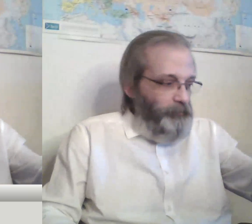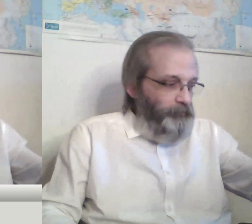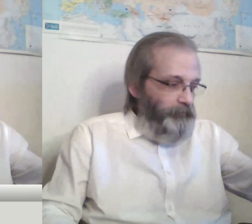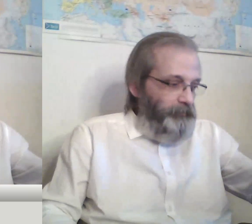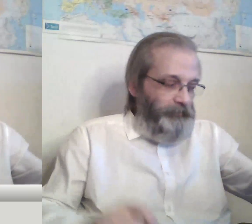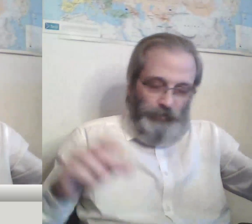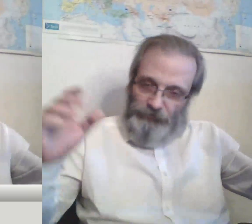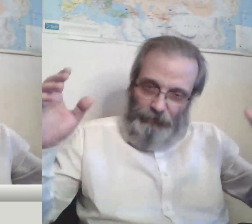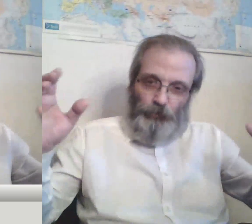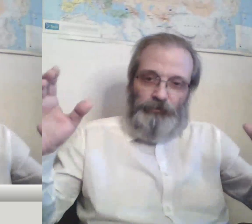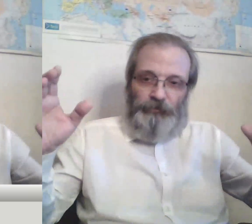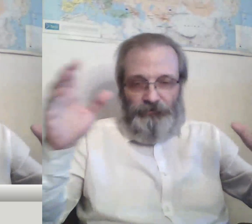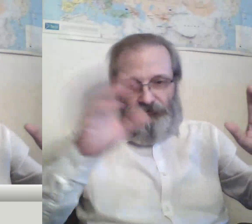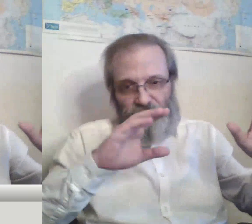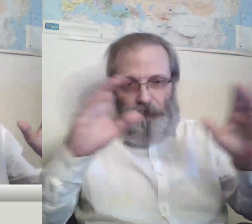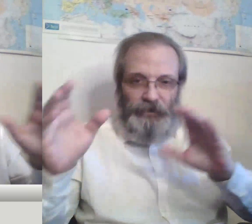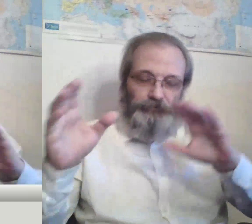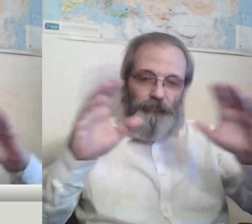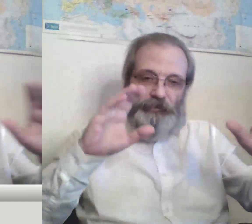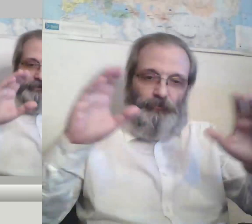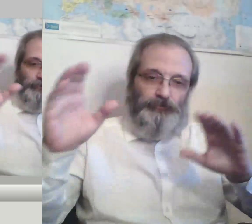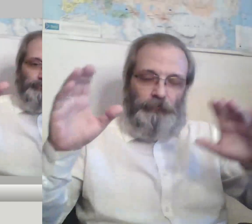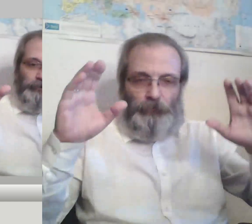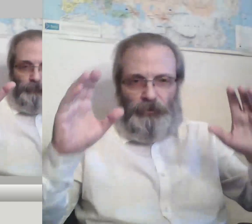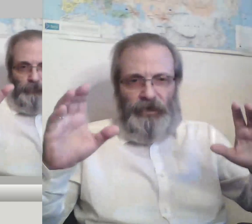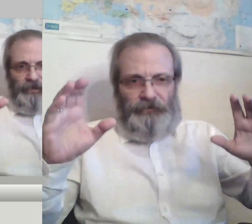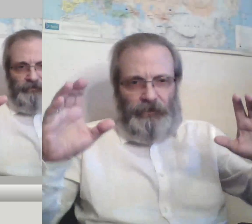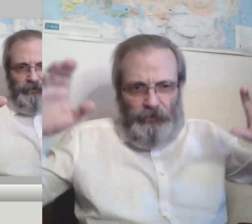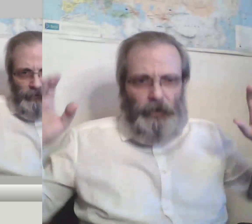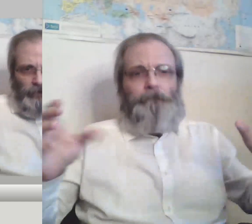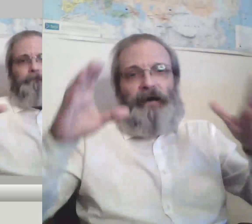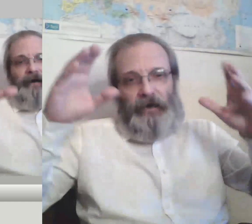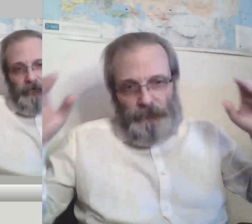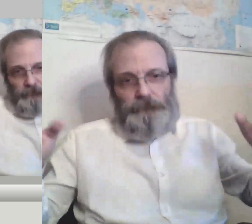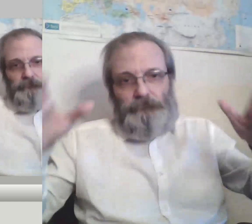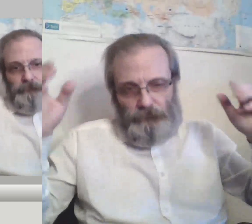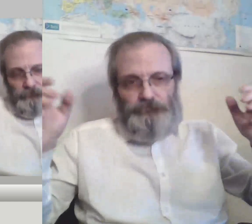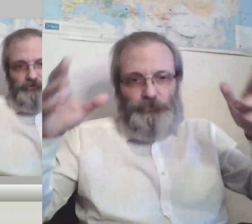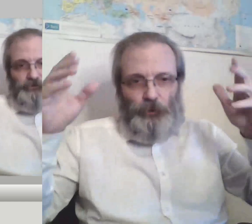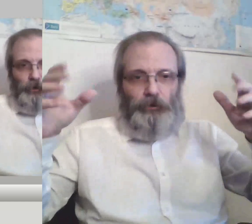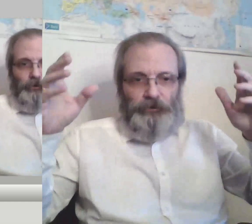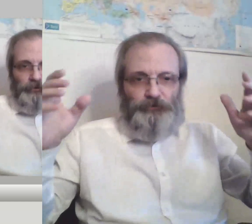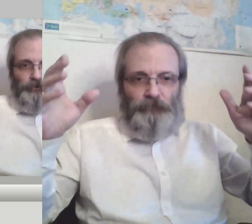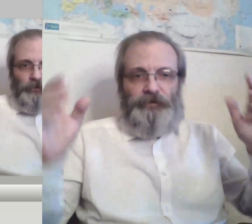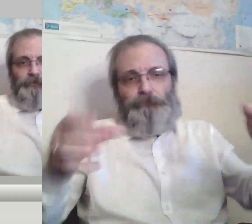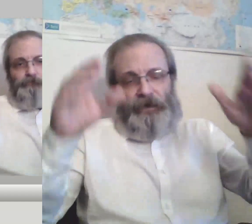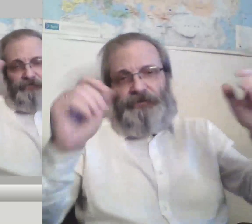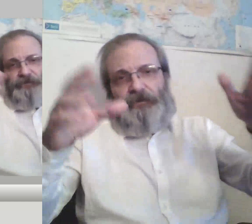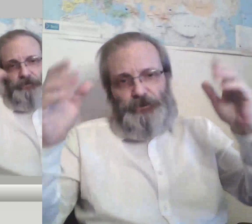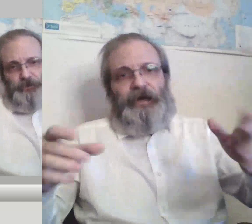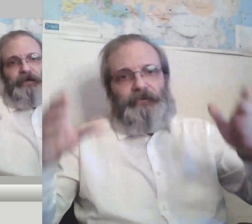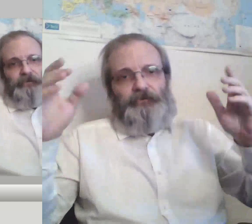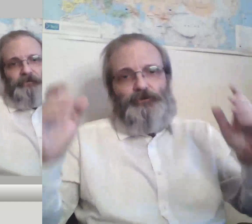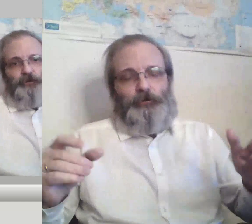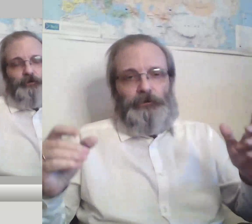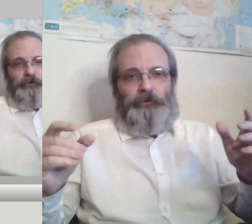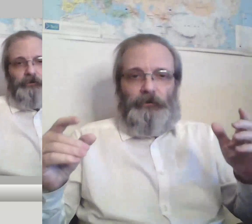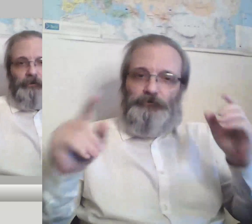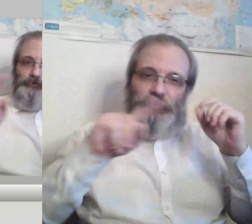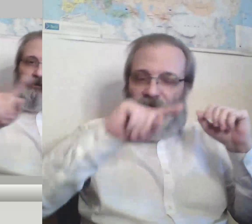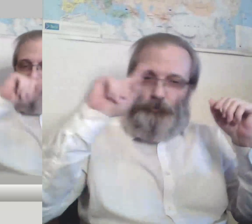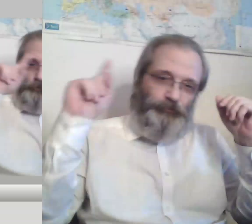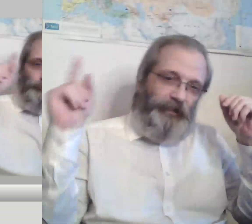fatto che cosa dice siamo ottimisti Sì vabbè insomma la situazione è problematica Ma si può risolvere Basta che ci diate i